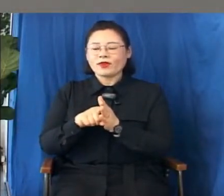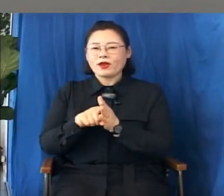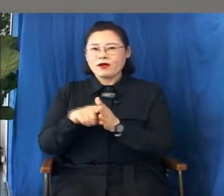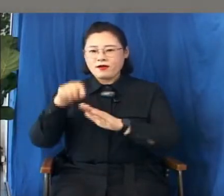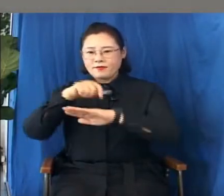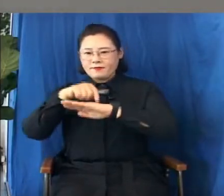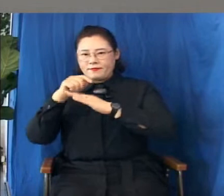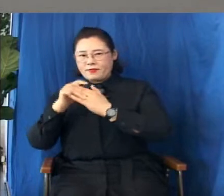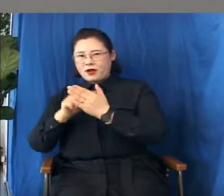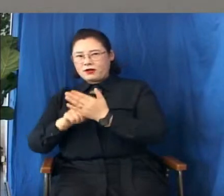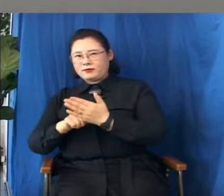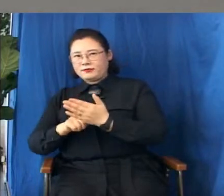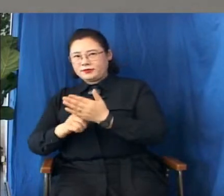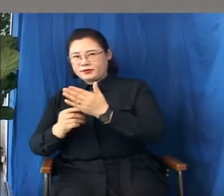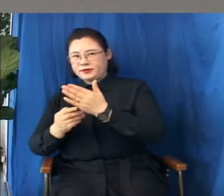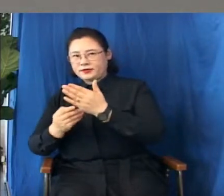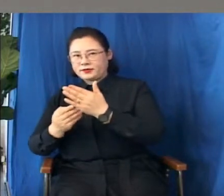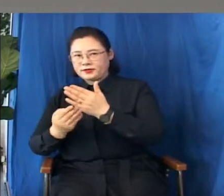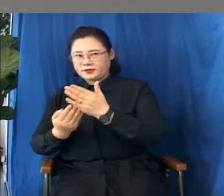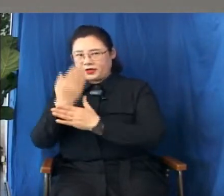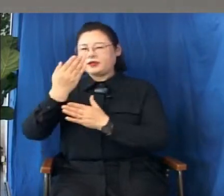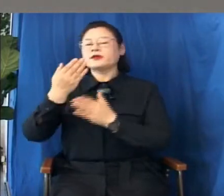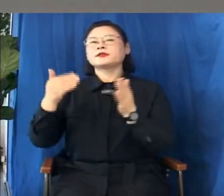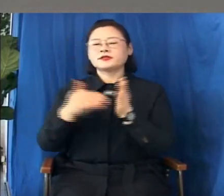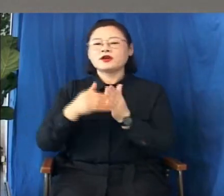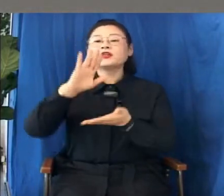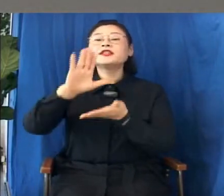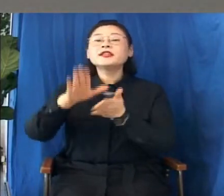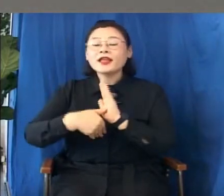거예요. 그때 일어난 사람이